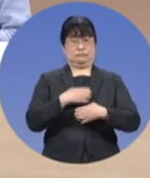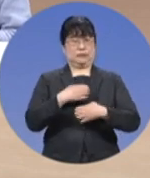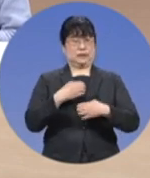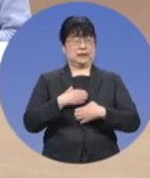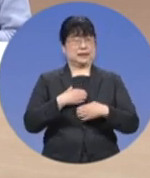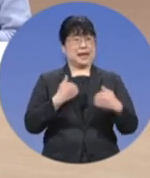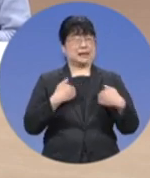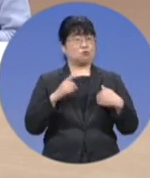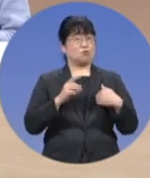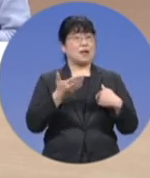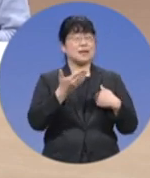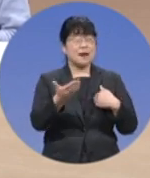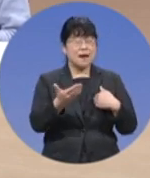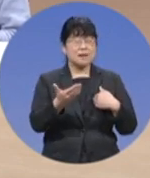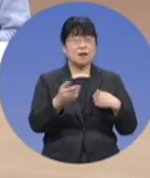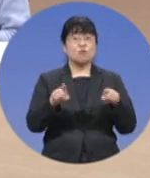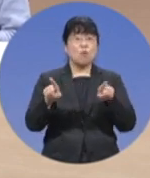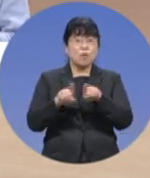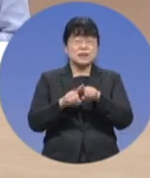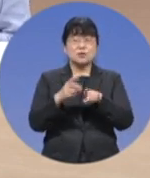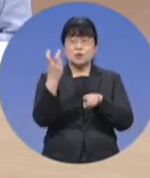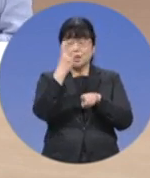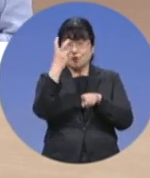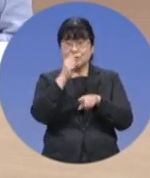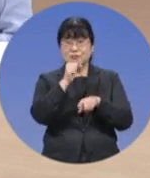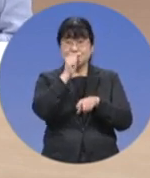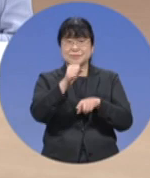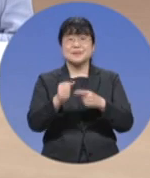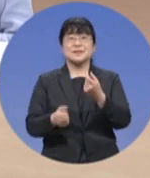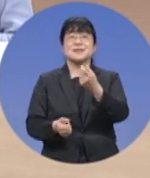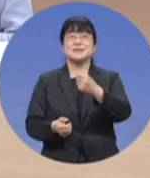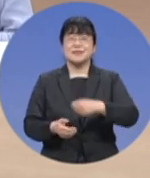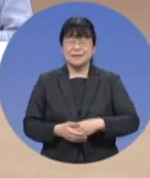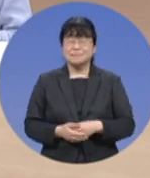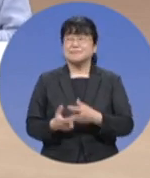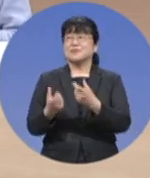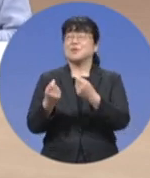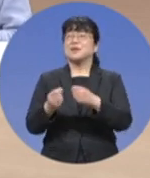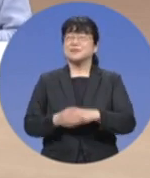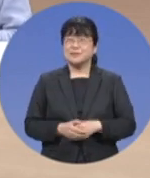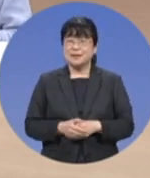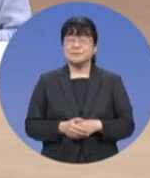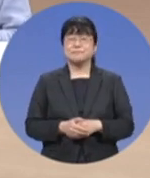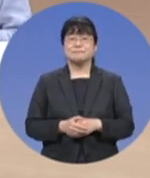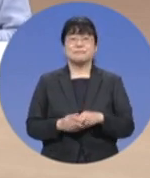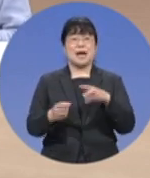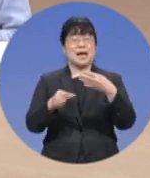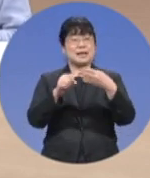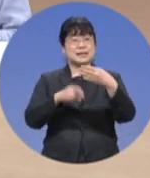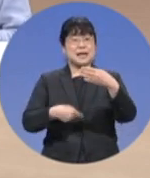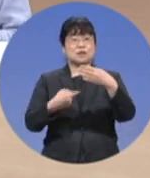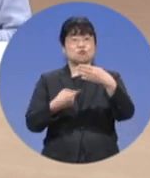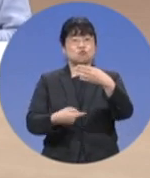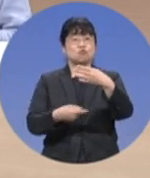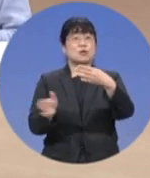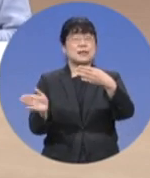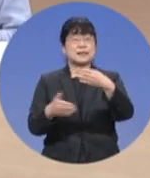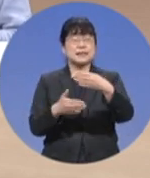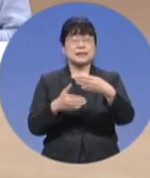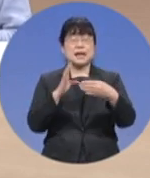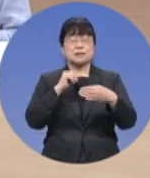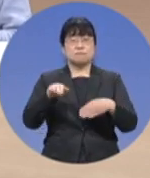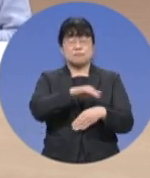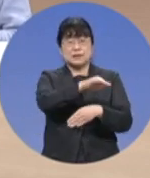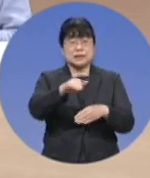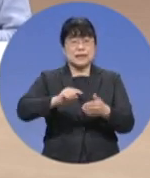注意が必要なのかなどを確認するといいですね。 そうですね。そして4月1日から全年齢